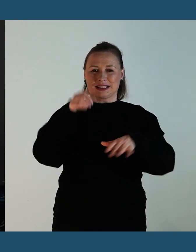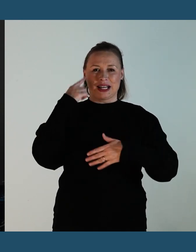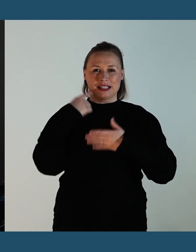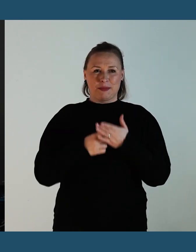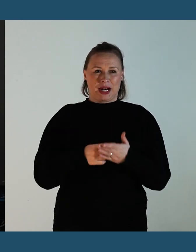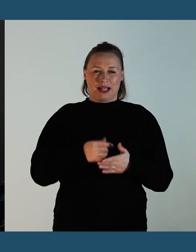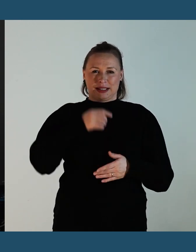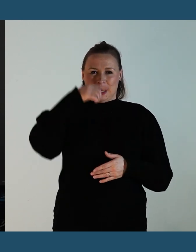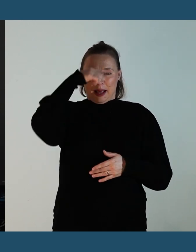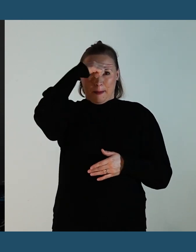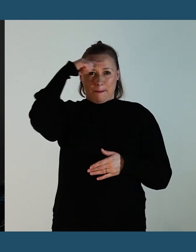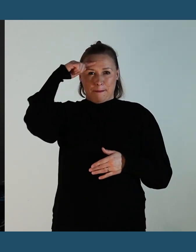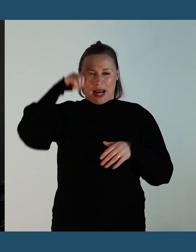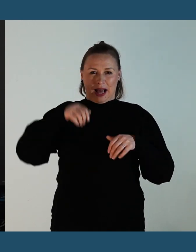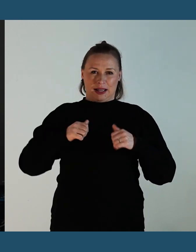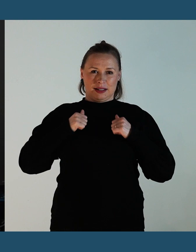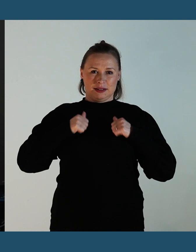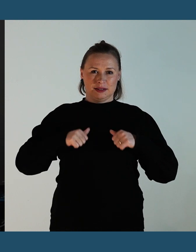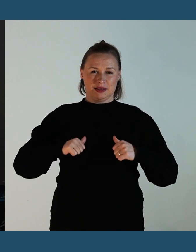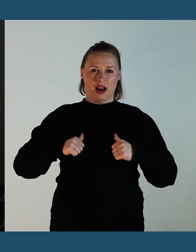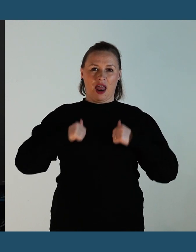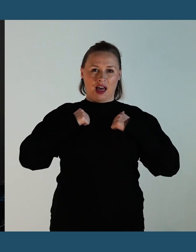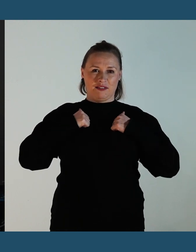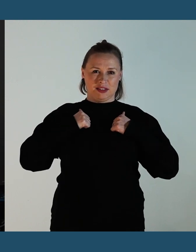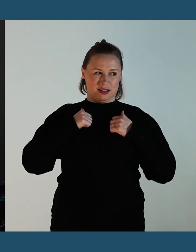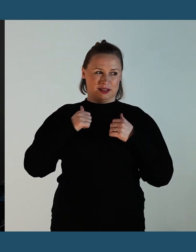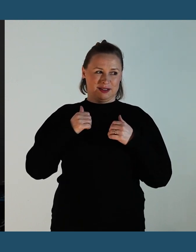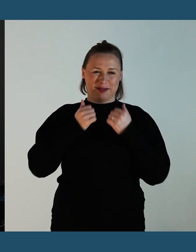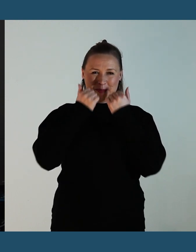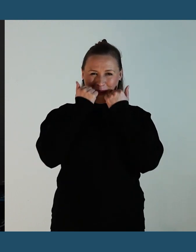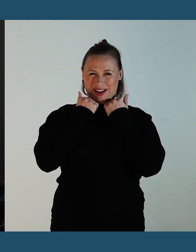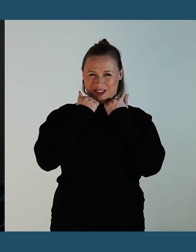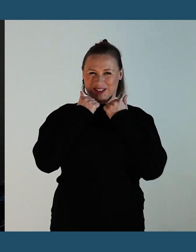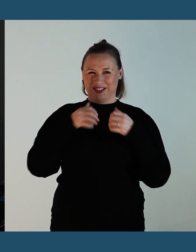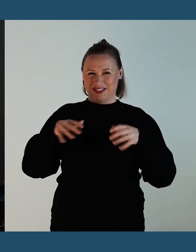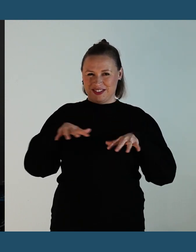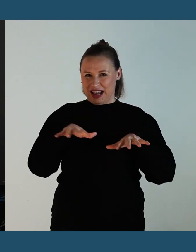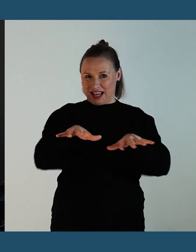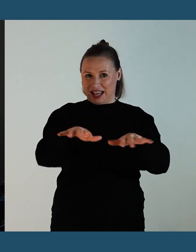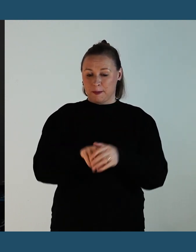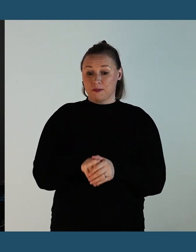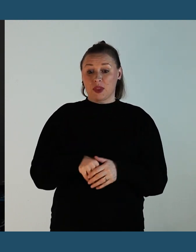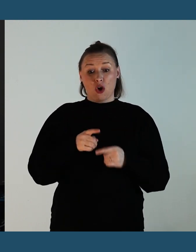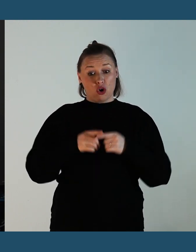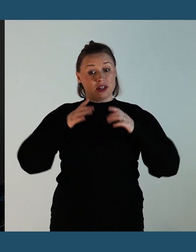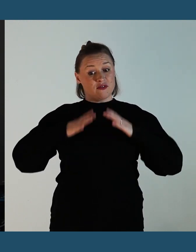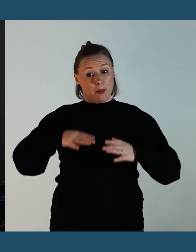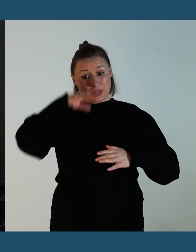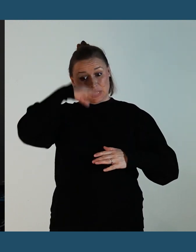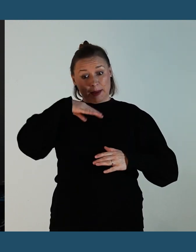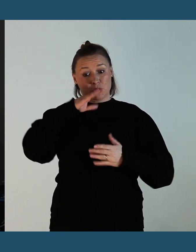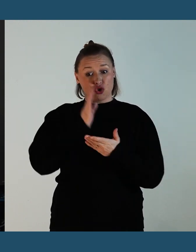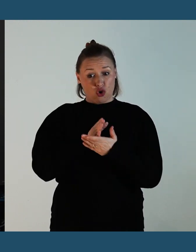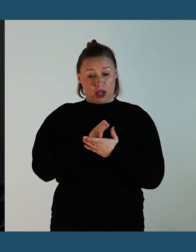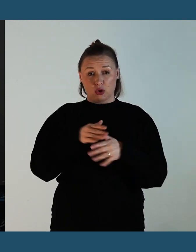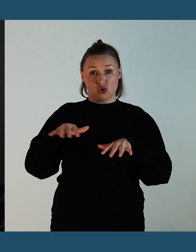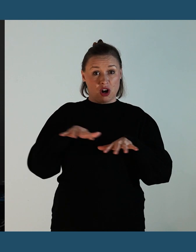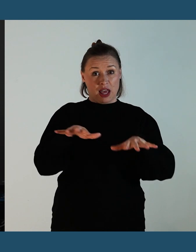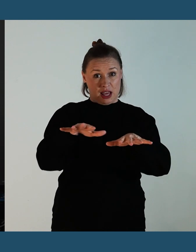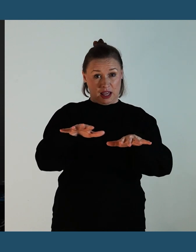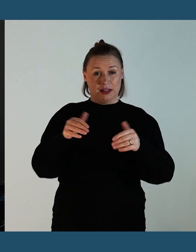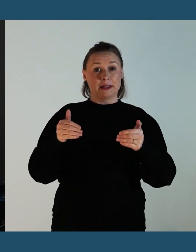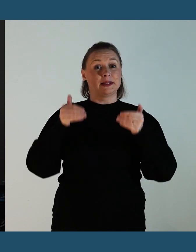Black Lives Matter-liikkeen. Voisiko vammaisten ihmisten ihmisoikeuksia edistävä aalto olla seuraava suuri